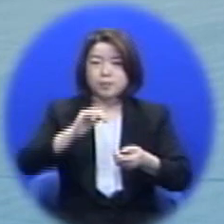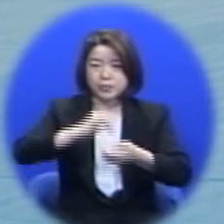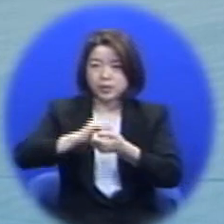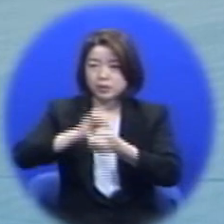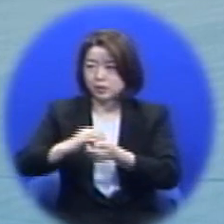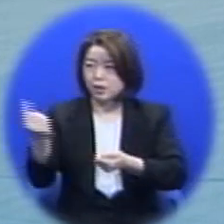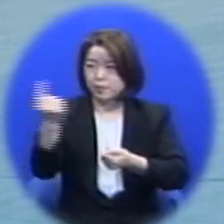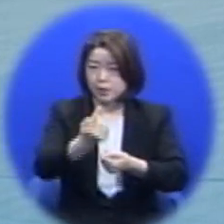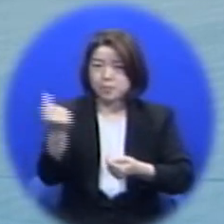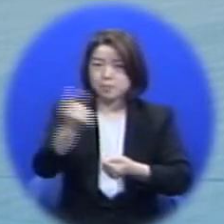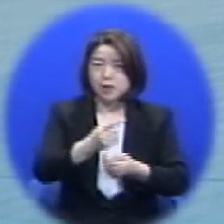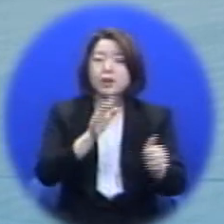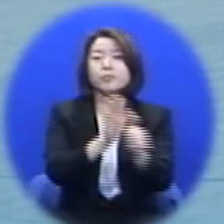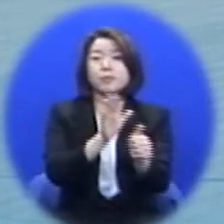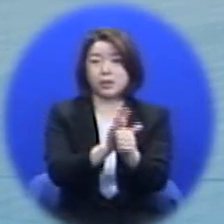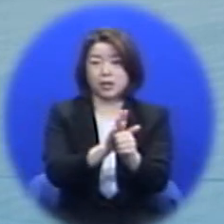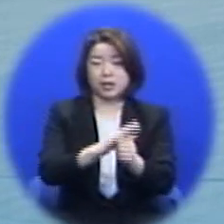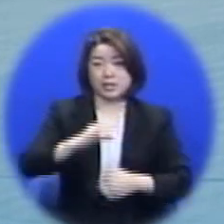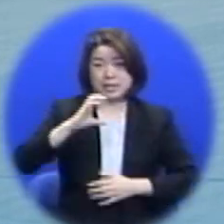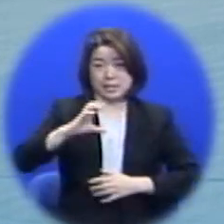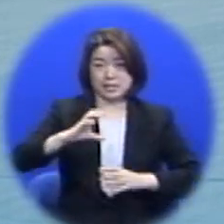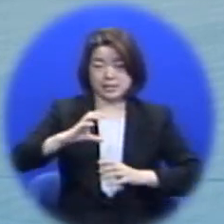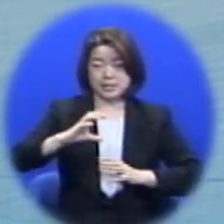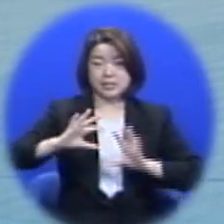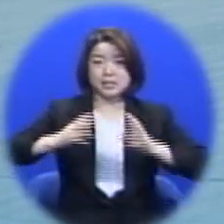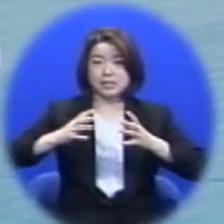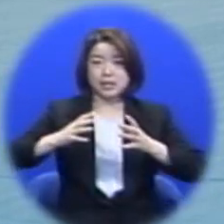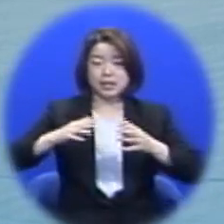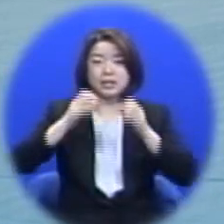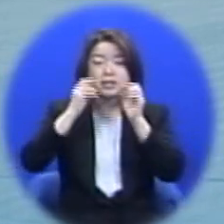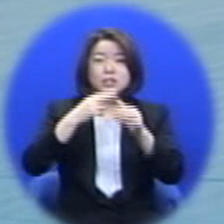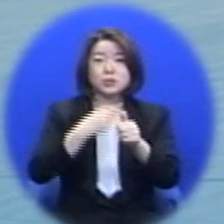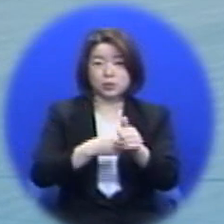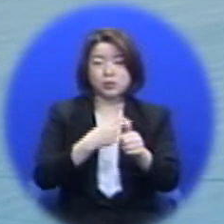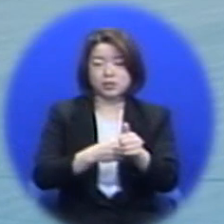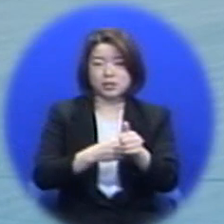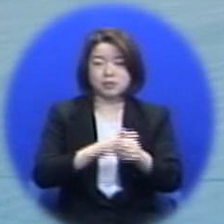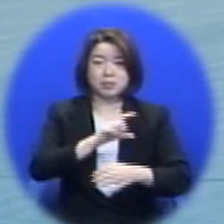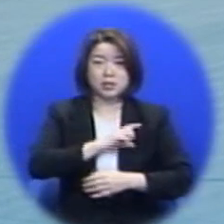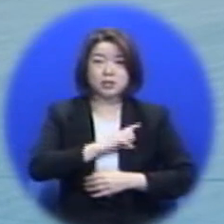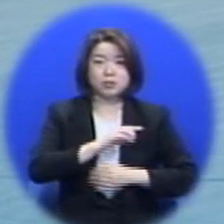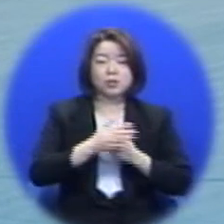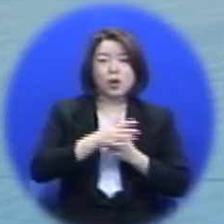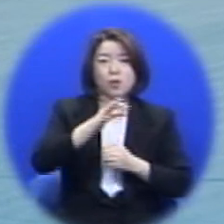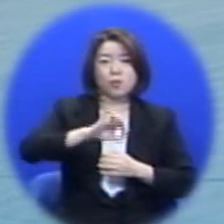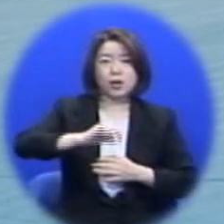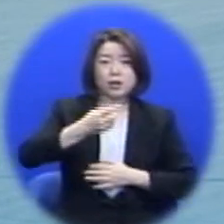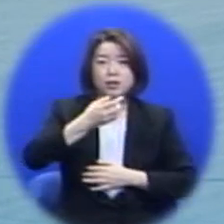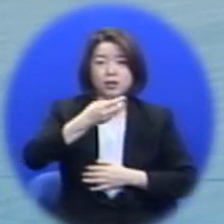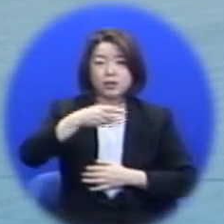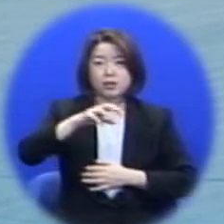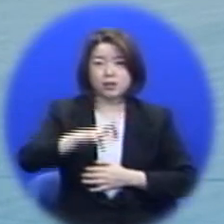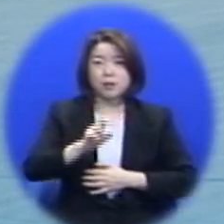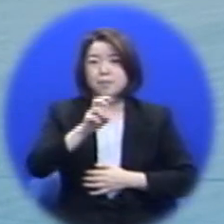도왔습니다. 캐나다 선교사였던 말콤 펜윅이라고 하는 선교사님입니다. 그분이